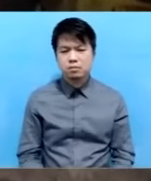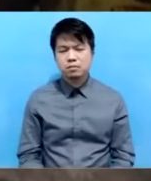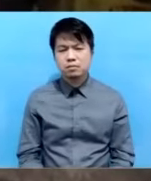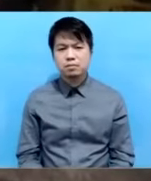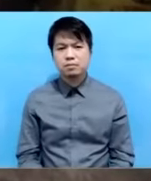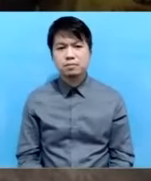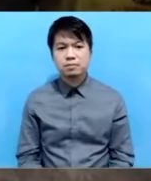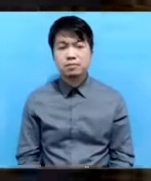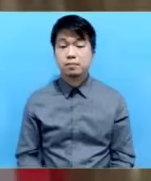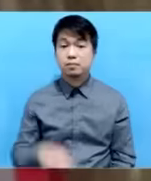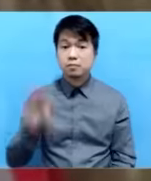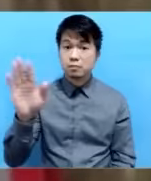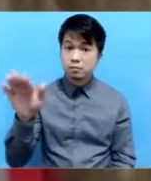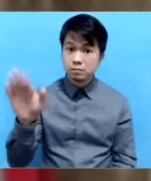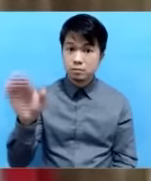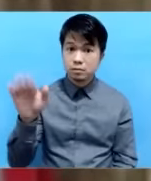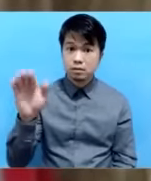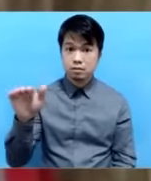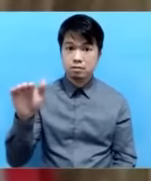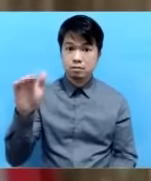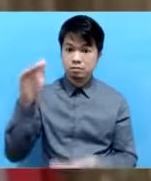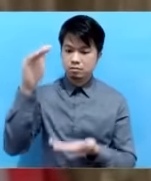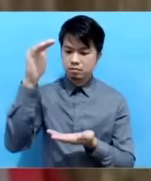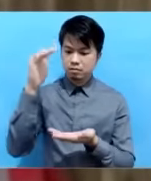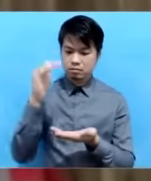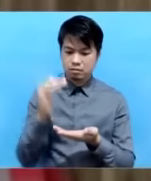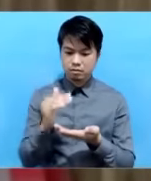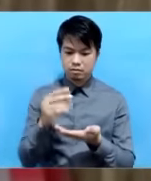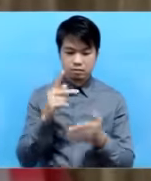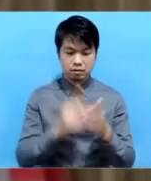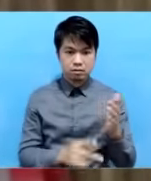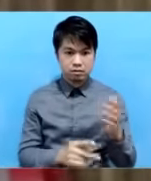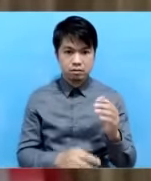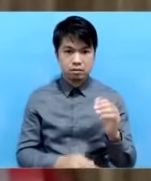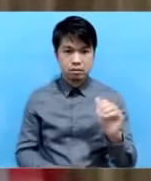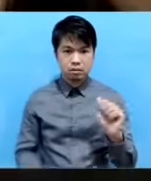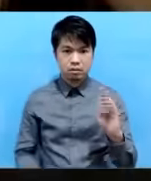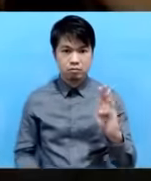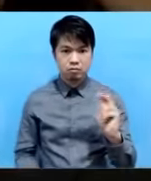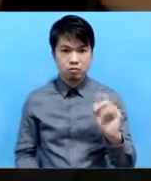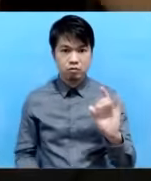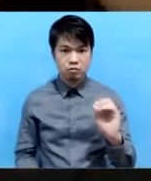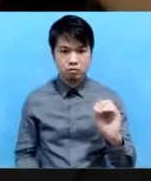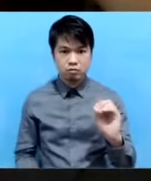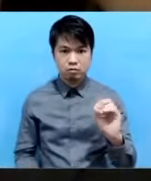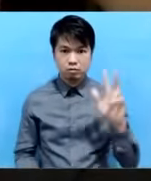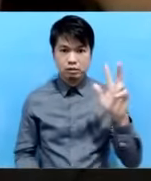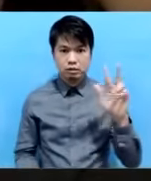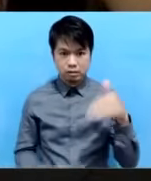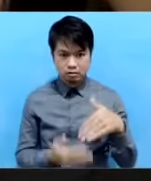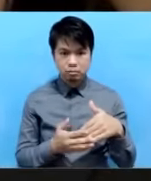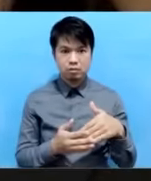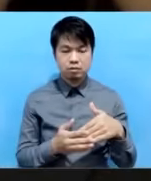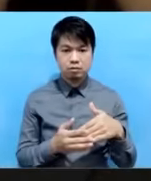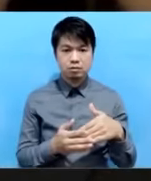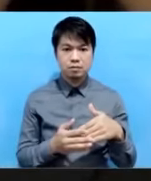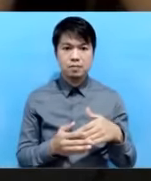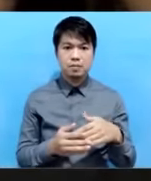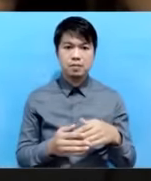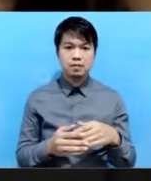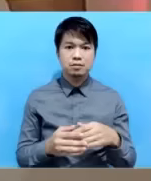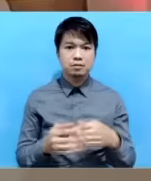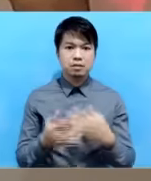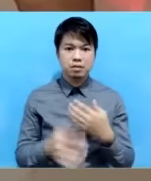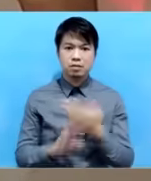kung maibababa lang sana ang presyo ng abono na ngayon nasa 3,000 piso, mas maaga silang makakabalik sa pagsasaka